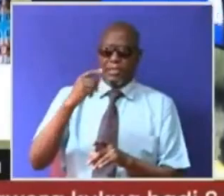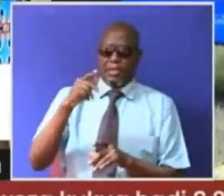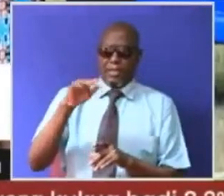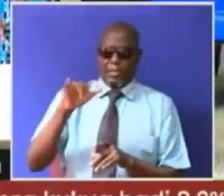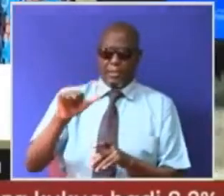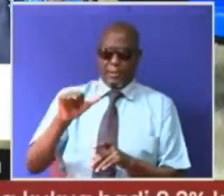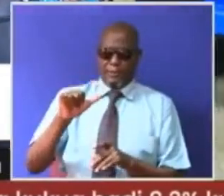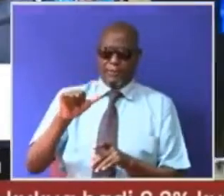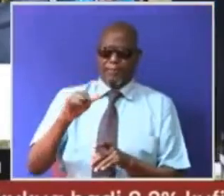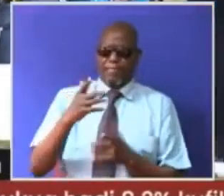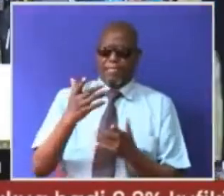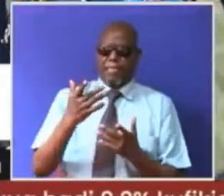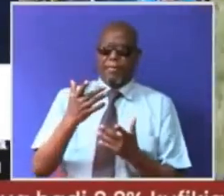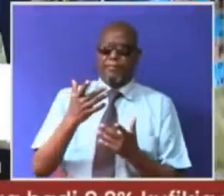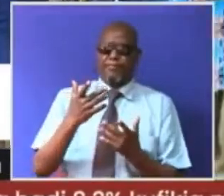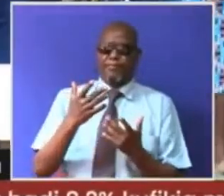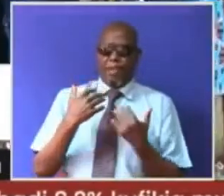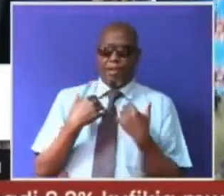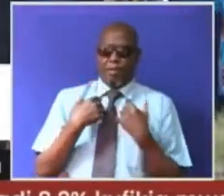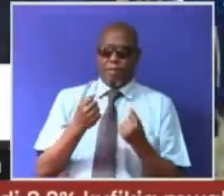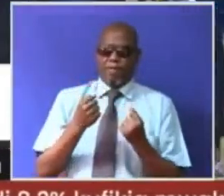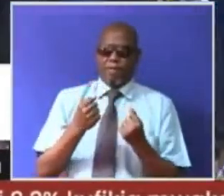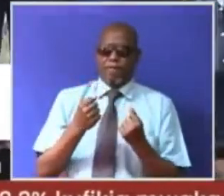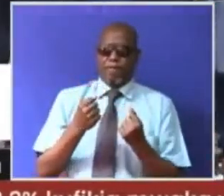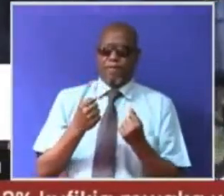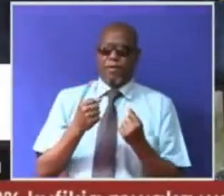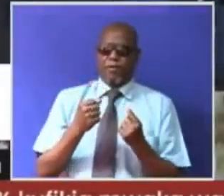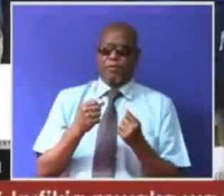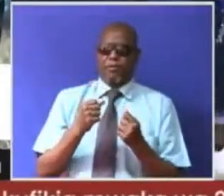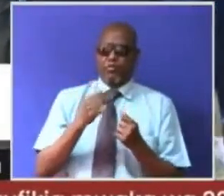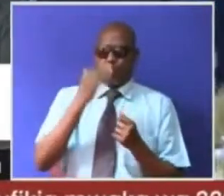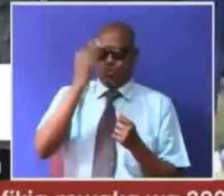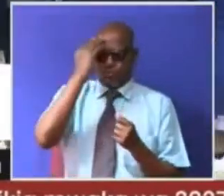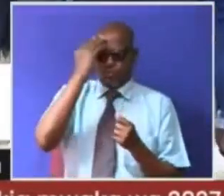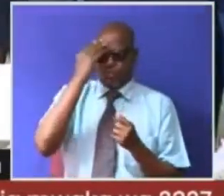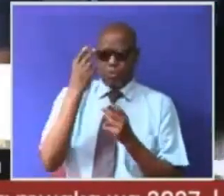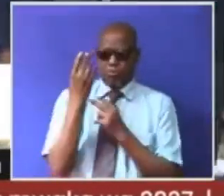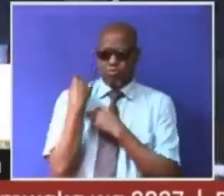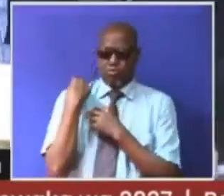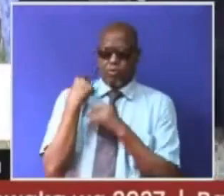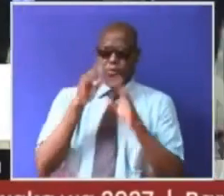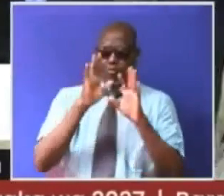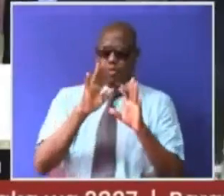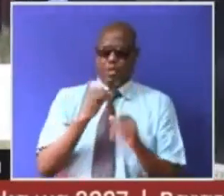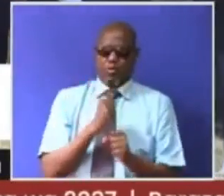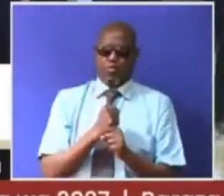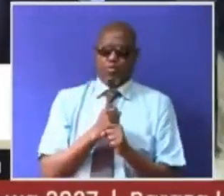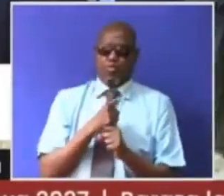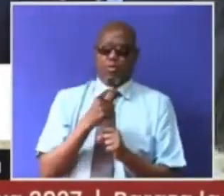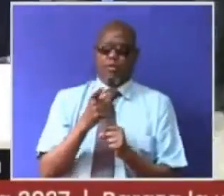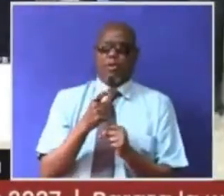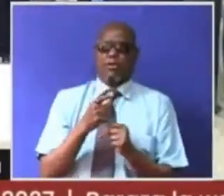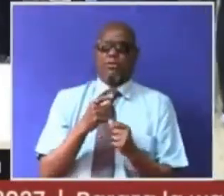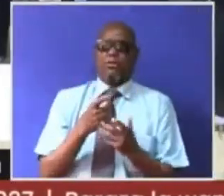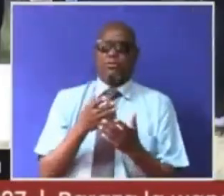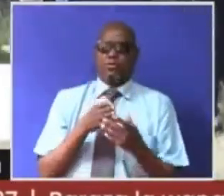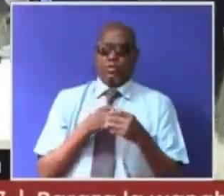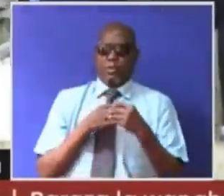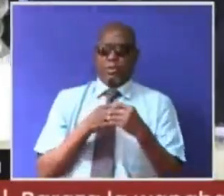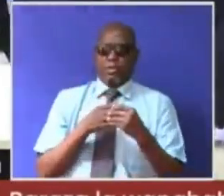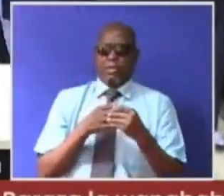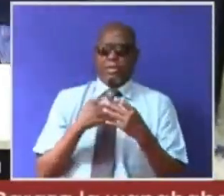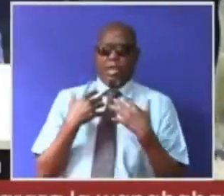wa maafisa wa afya katika jamii, kutambua jukumu muhimu wanalofanya ili kuendeleza mipango ya afya